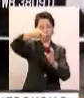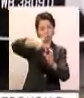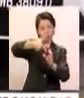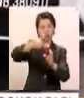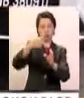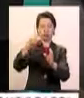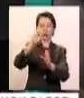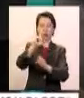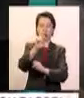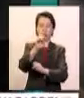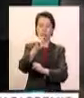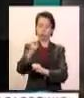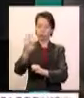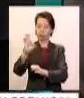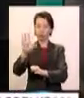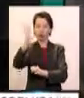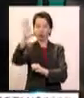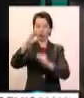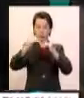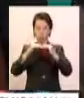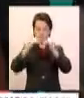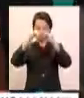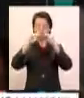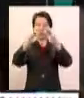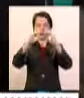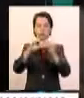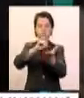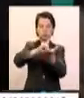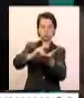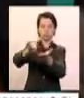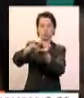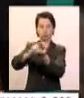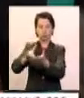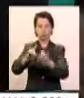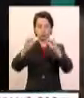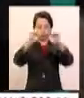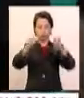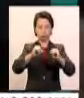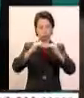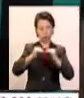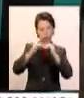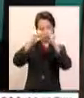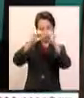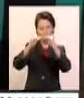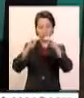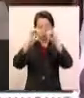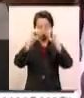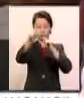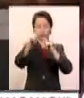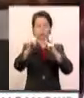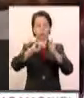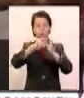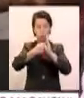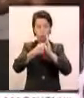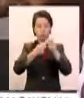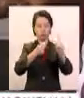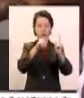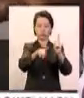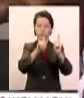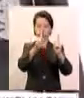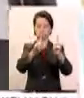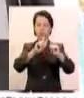termasuk RON 95 akan mula diapungkan secara mingguan. Sistem apungan mingguan yang sepatutnya bermula pada 1 Januari